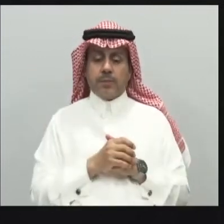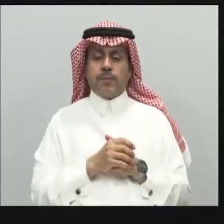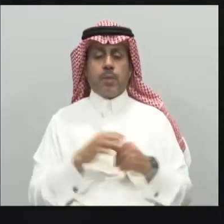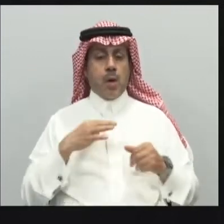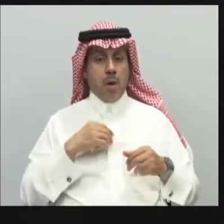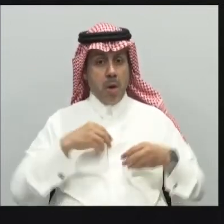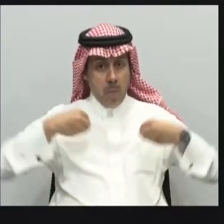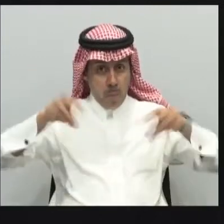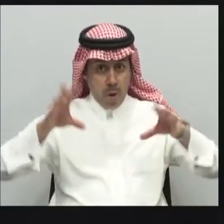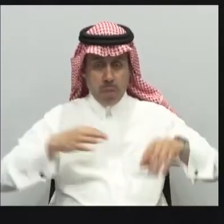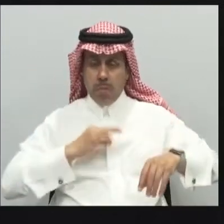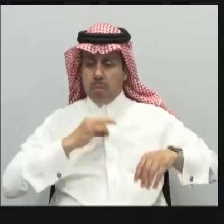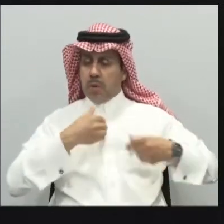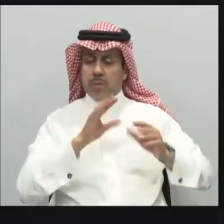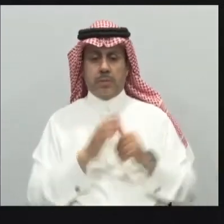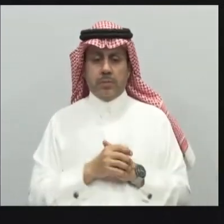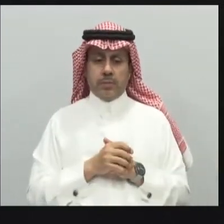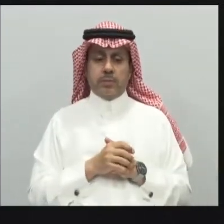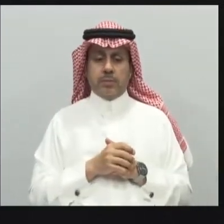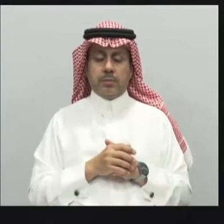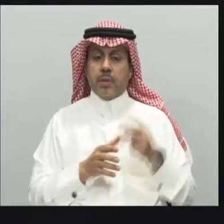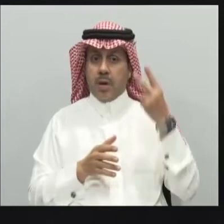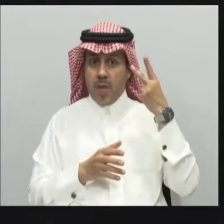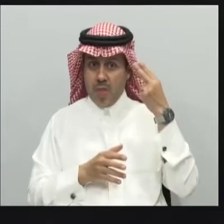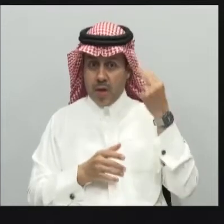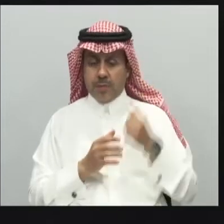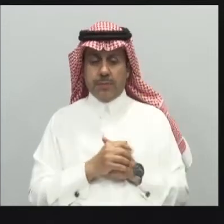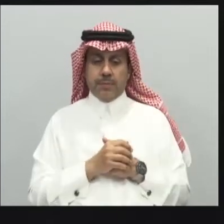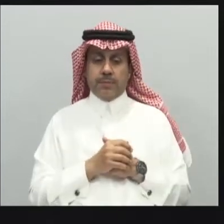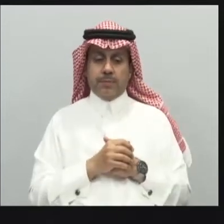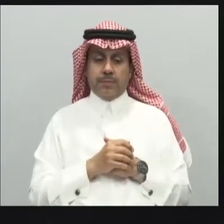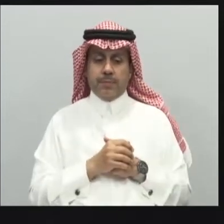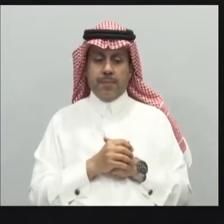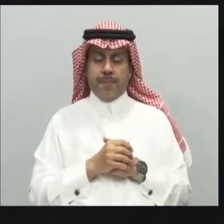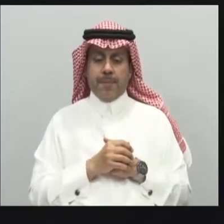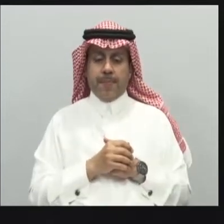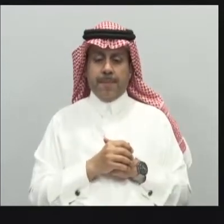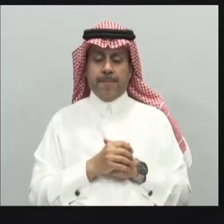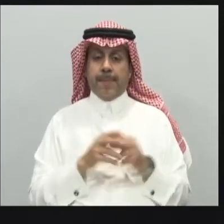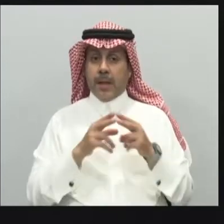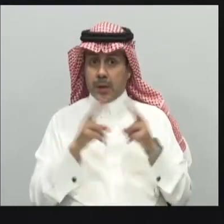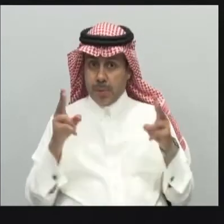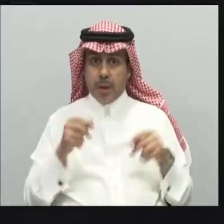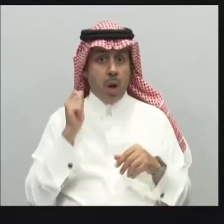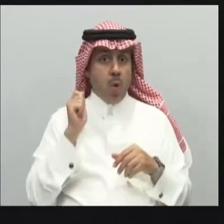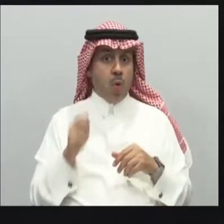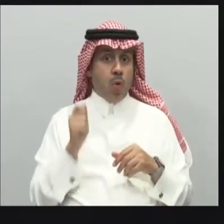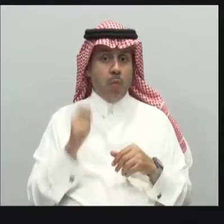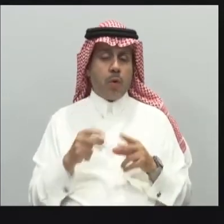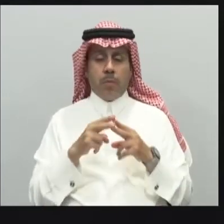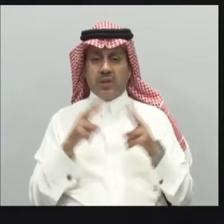يبرا من العيب في هذه الحاله لكن ناتي الحاله الثانيه التي من خلالها يتبين لنا الحكم